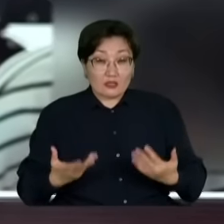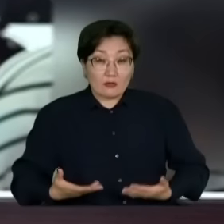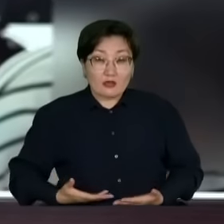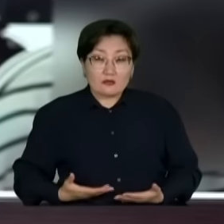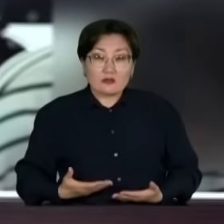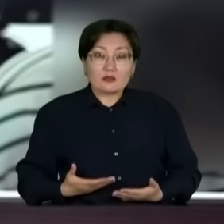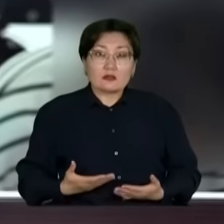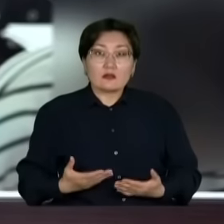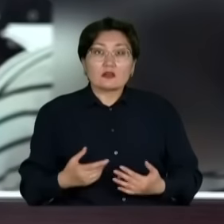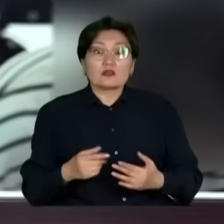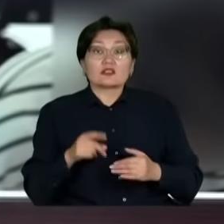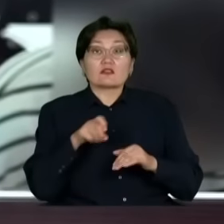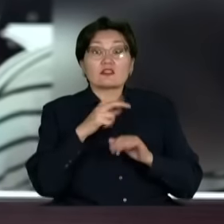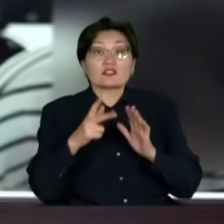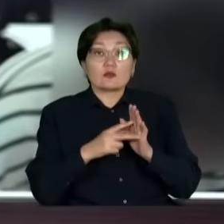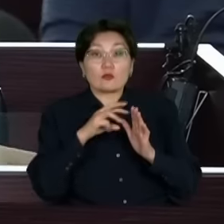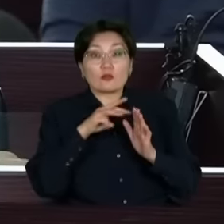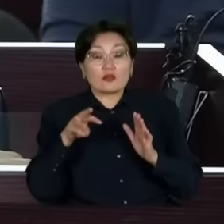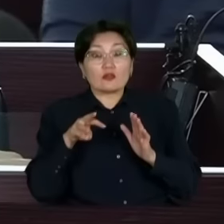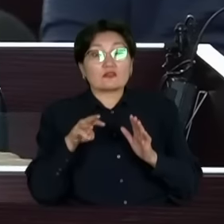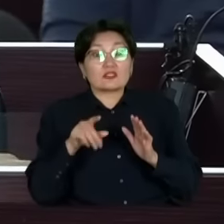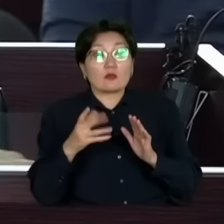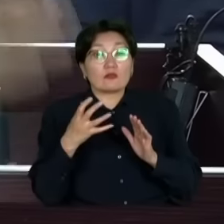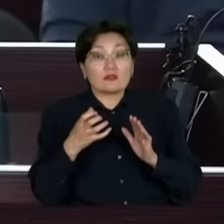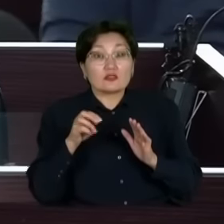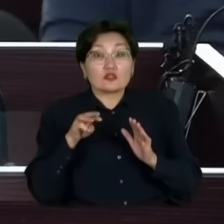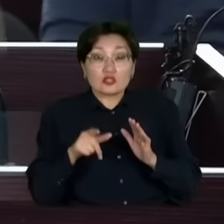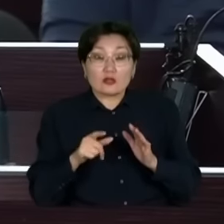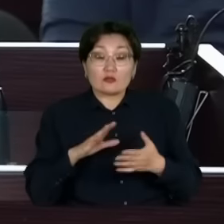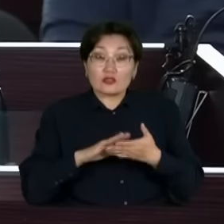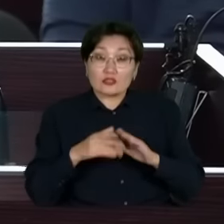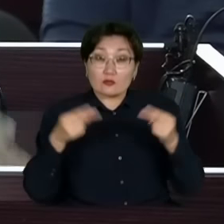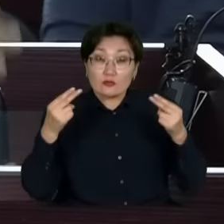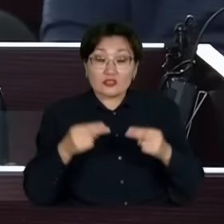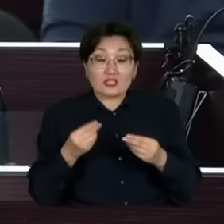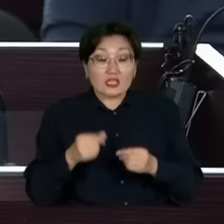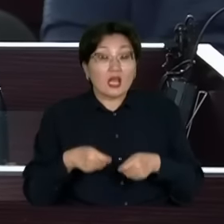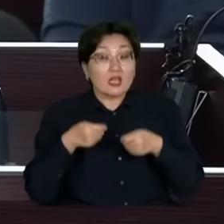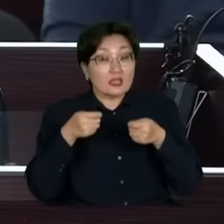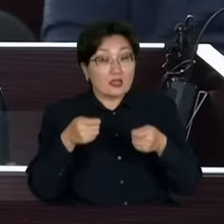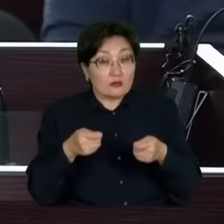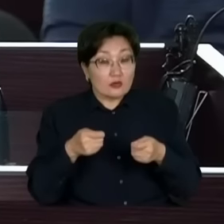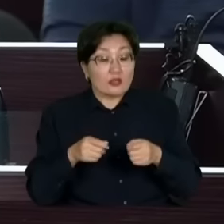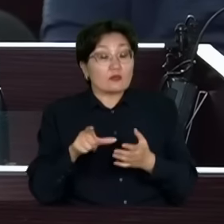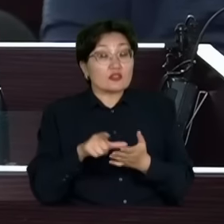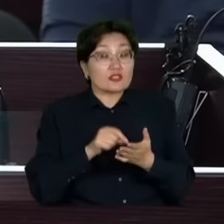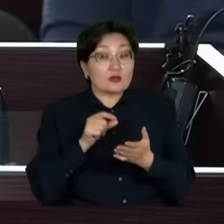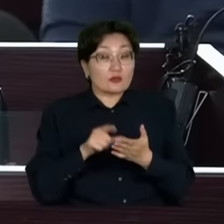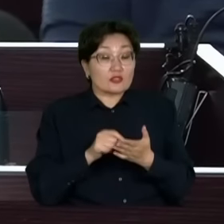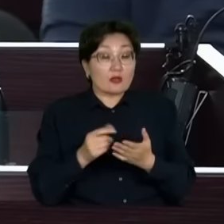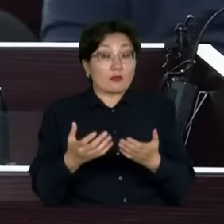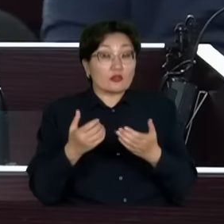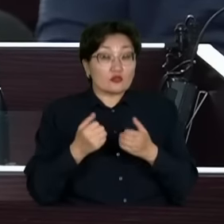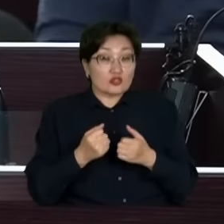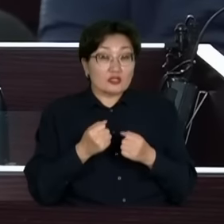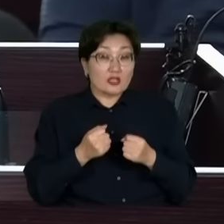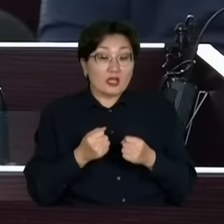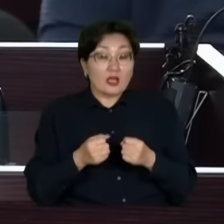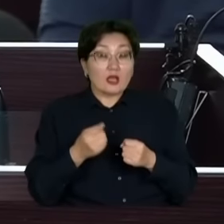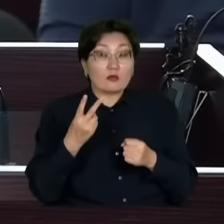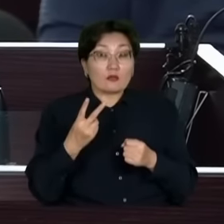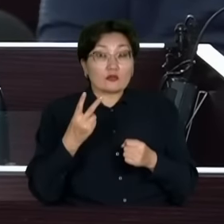проживаю за 18 500 заключили договор деньги отдали с пенсионки Она по-моему получила